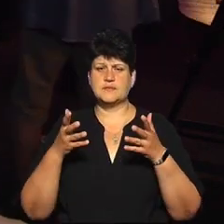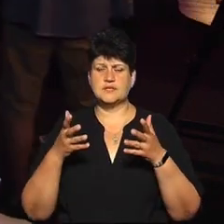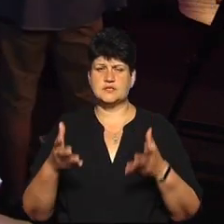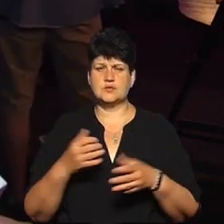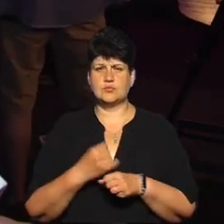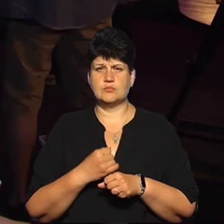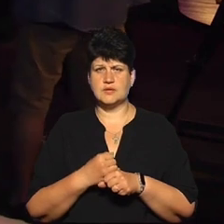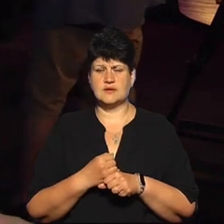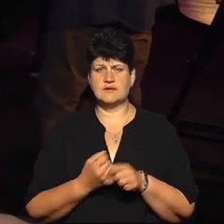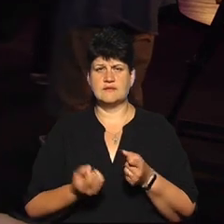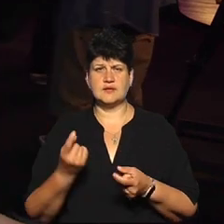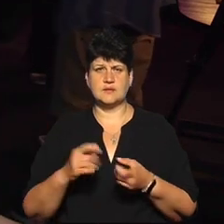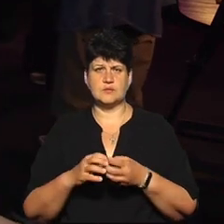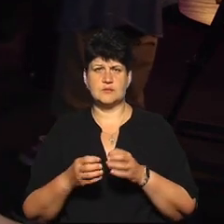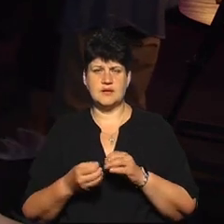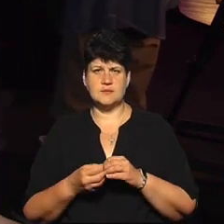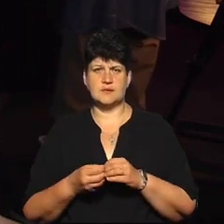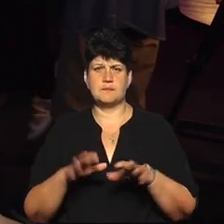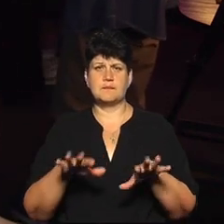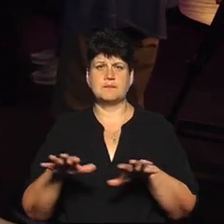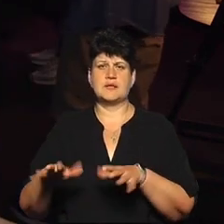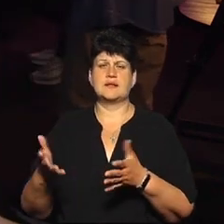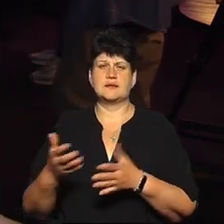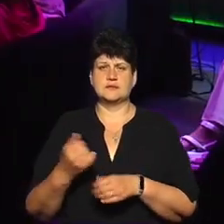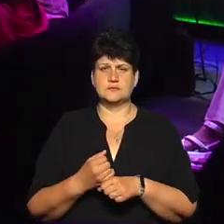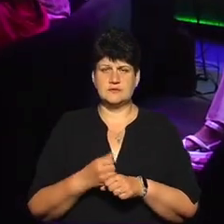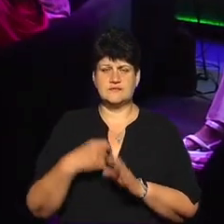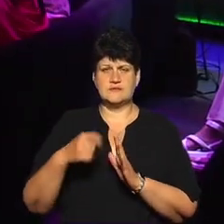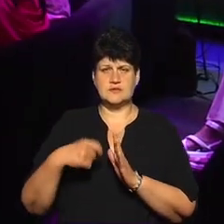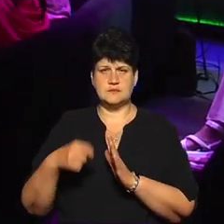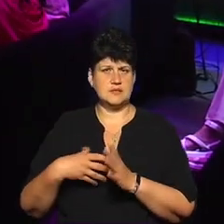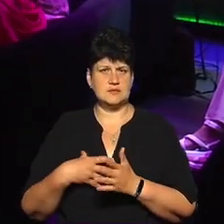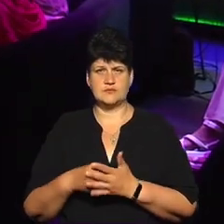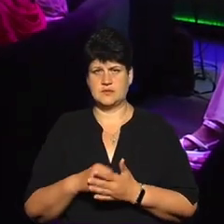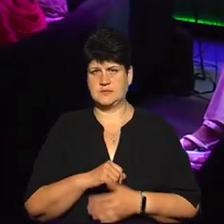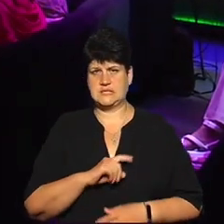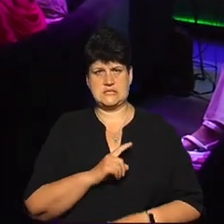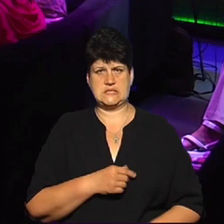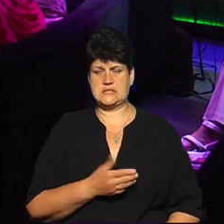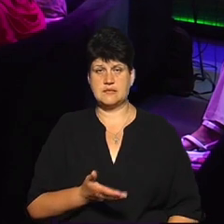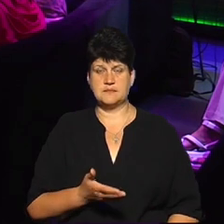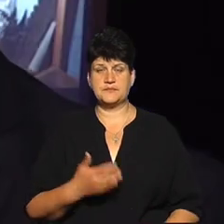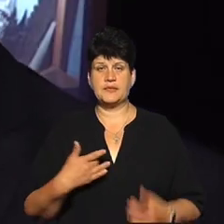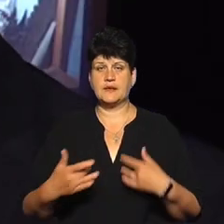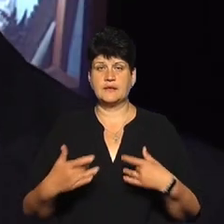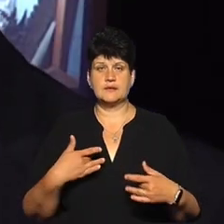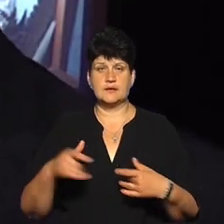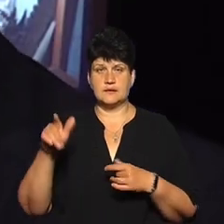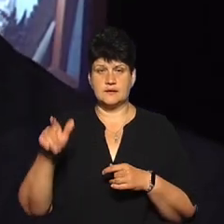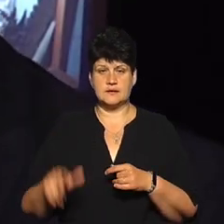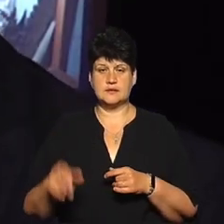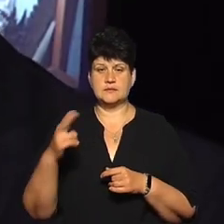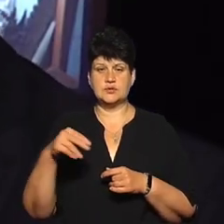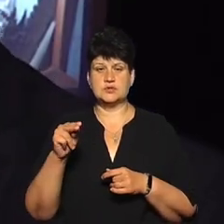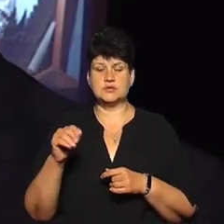з добираннями, з локаціями, де відзняти. Відзнімалися власними силами. Актор Тернопільського драмтеатру Дмитро Чоповський зіграв